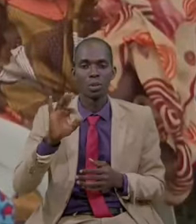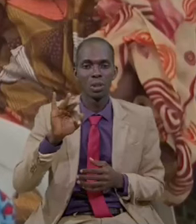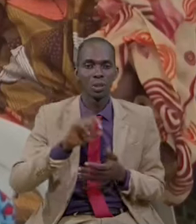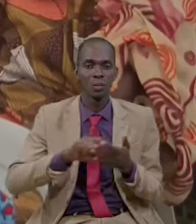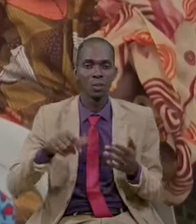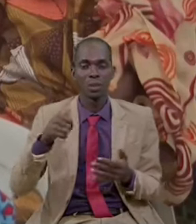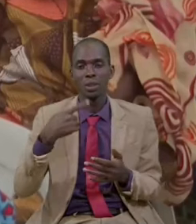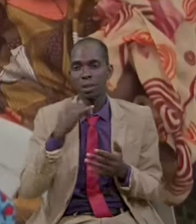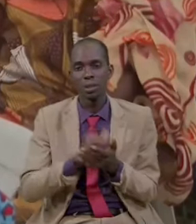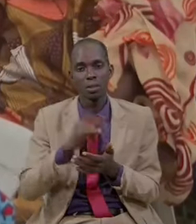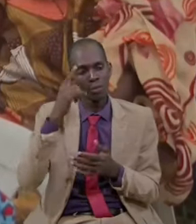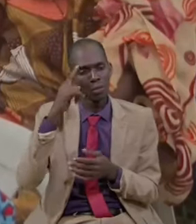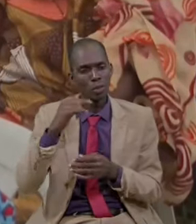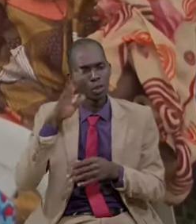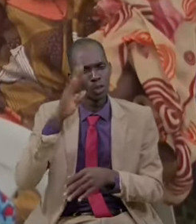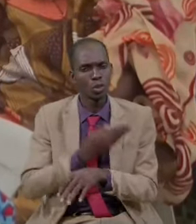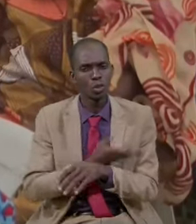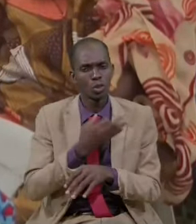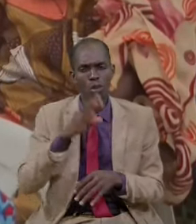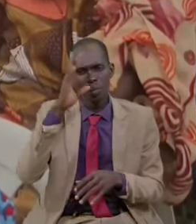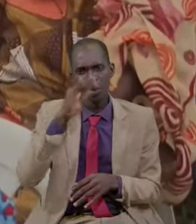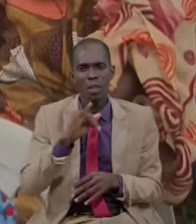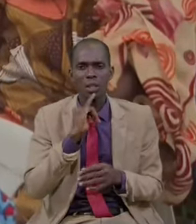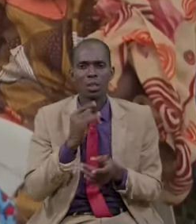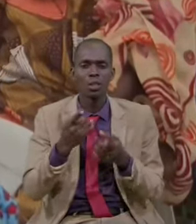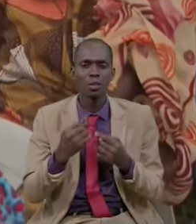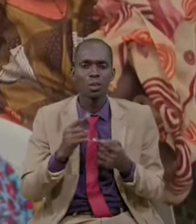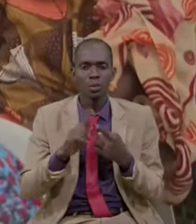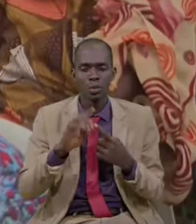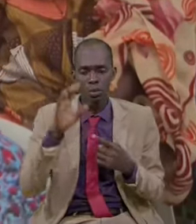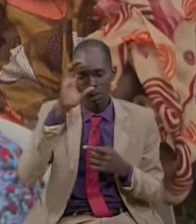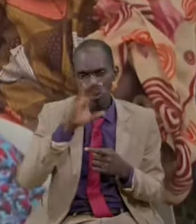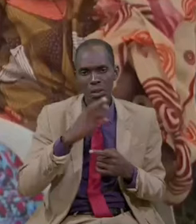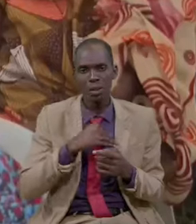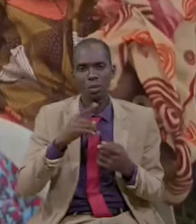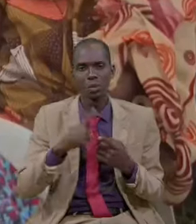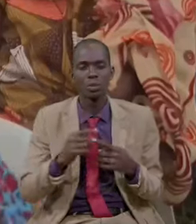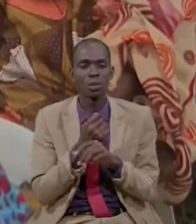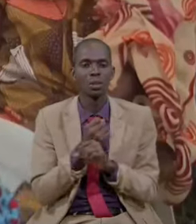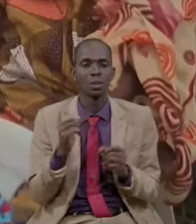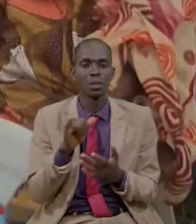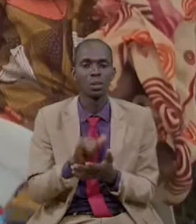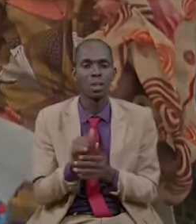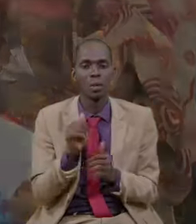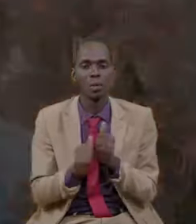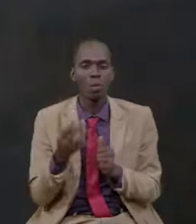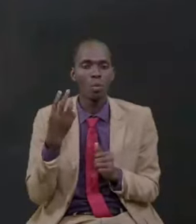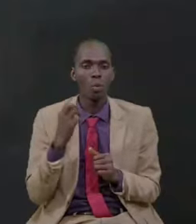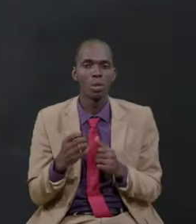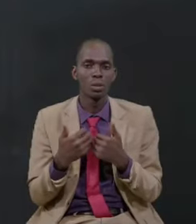Le Fils de l'homme est venu chercher et sauver ce qui était